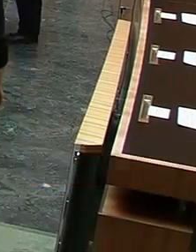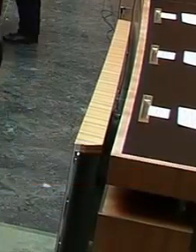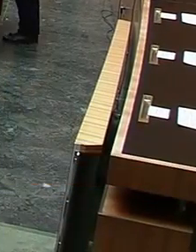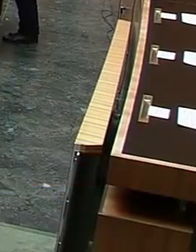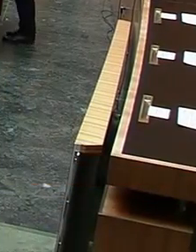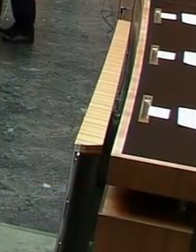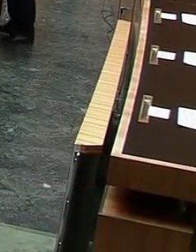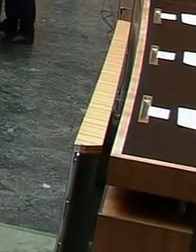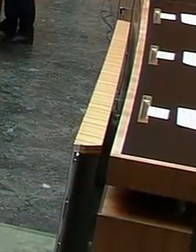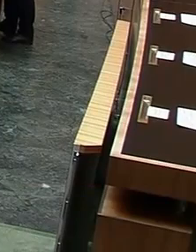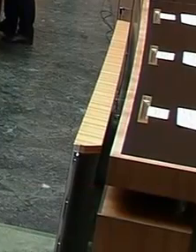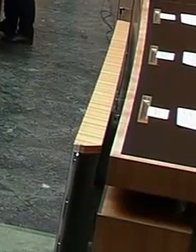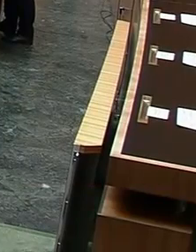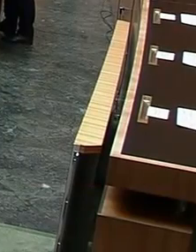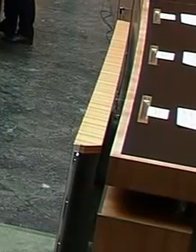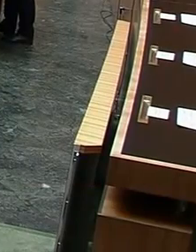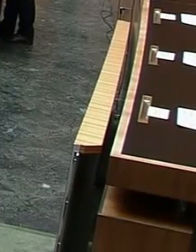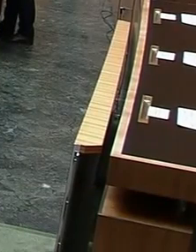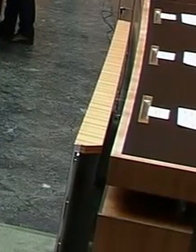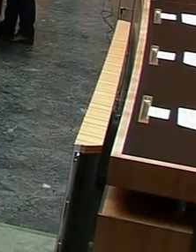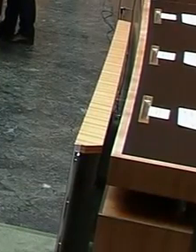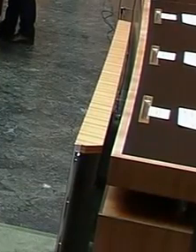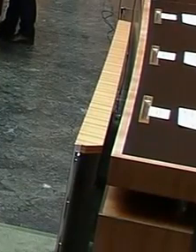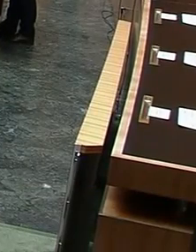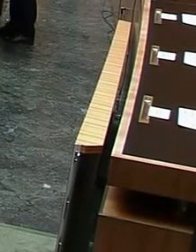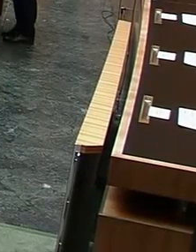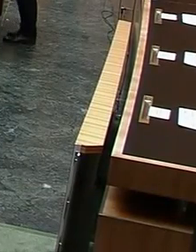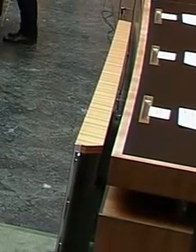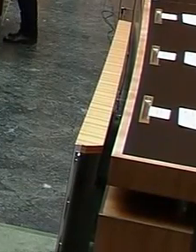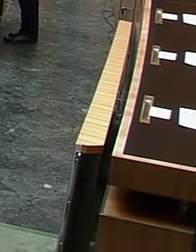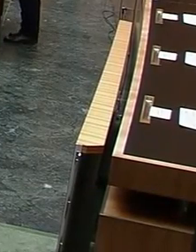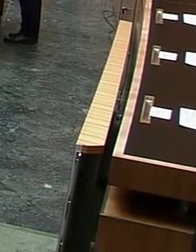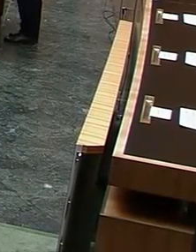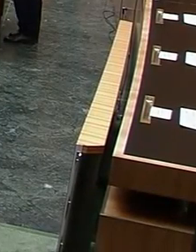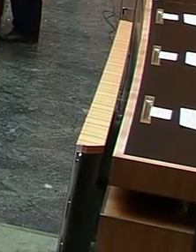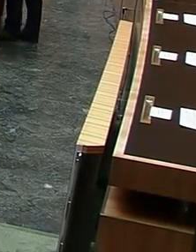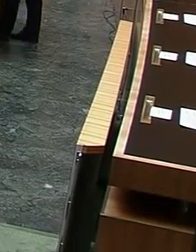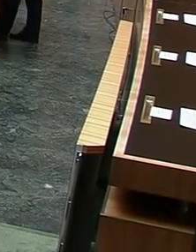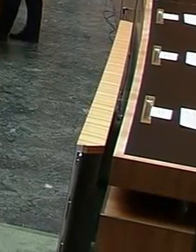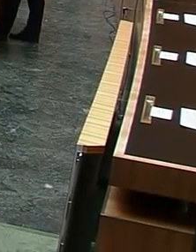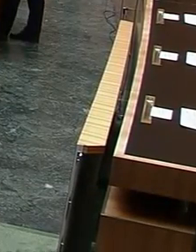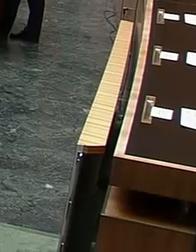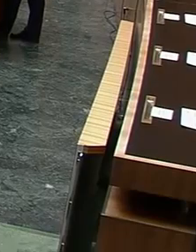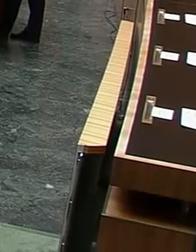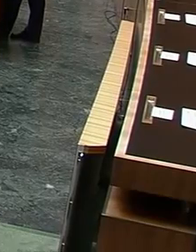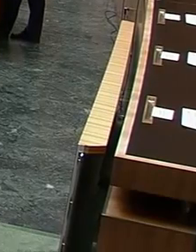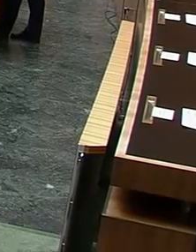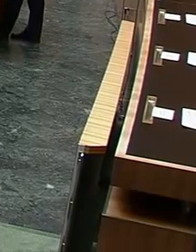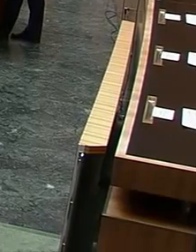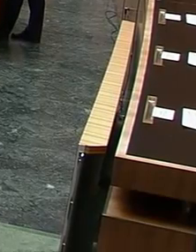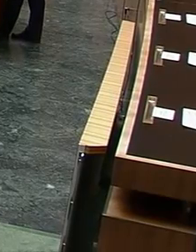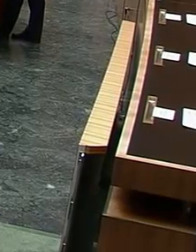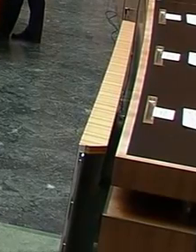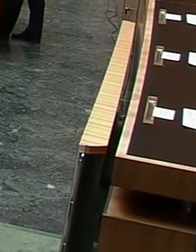Das Firmenbuch und das Grundbuch sind öffentlich zugängliche Register. Niemand käme auf die Idee, die Daten